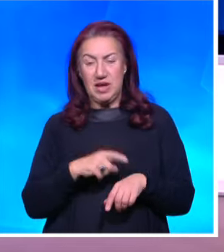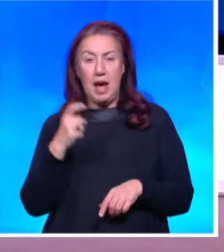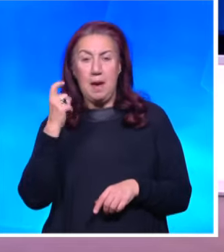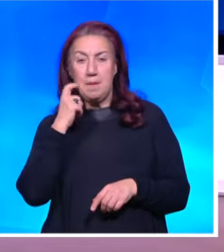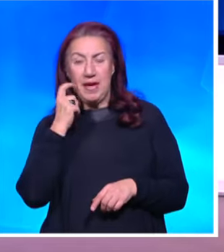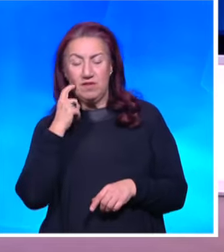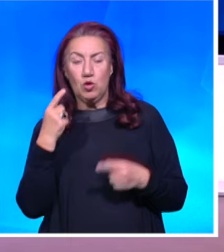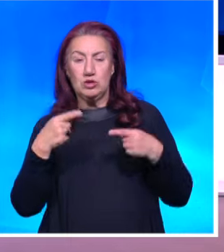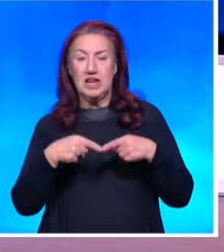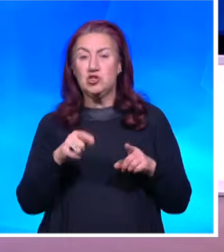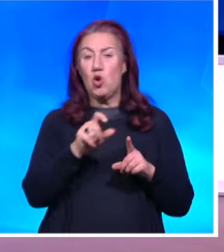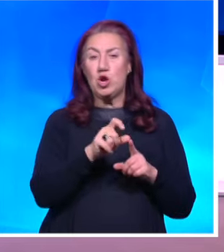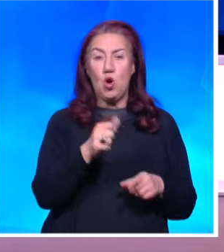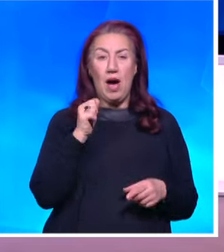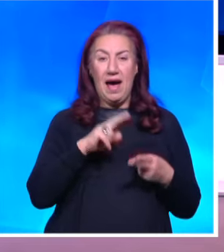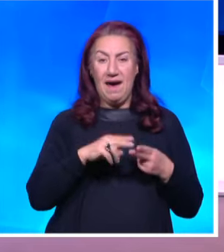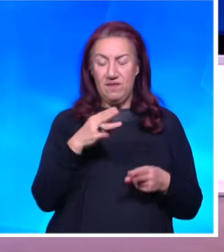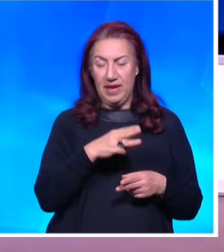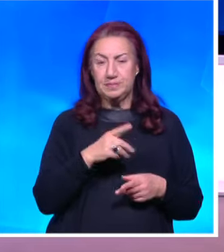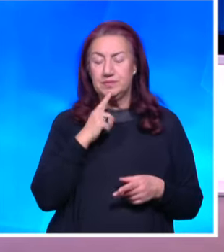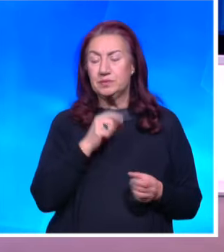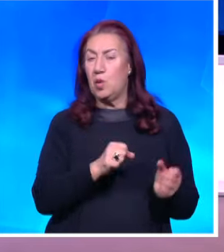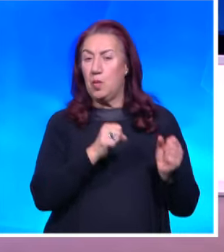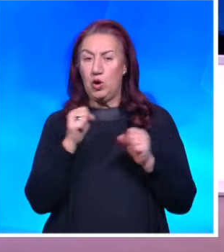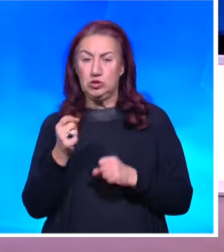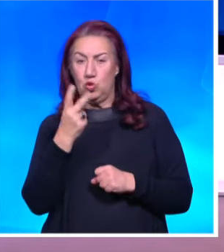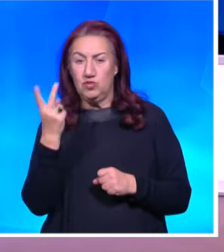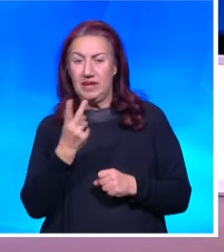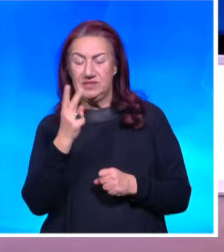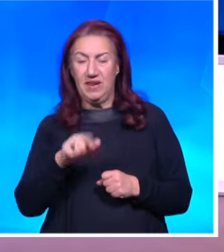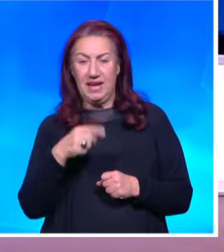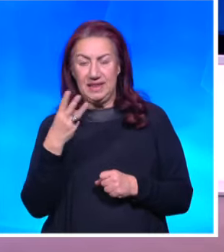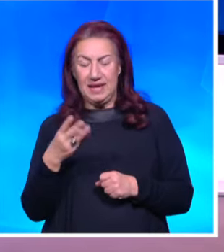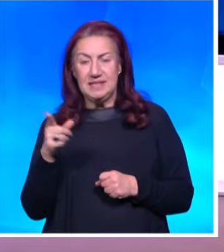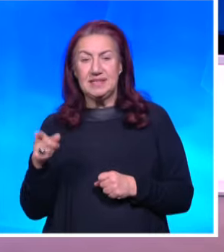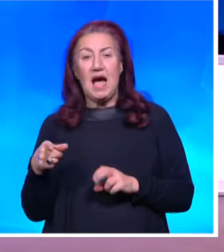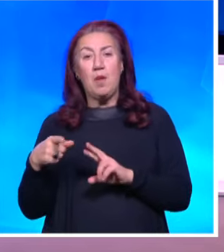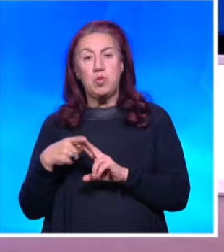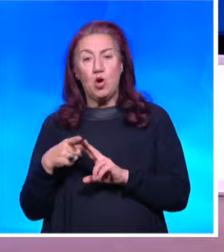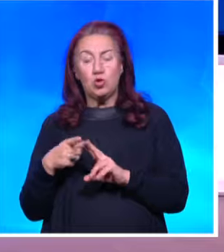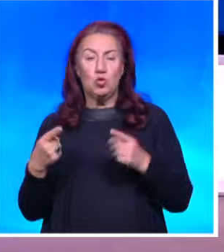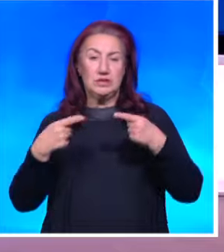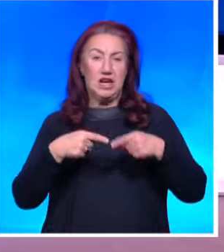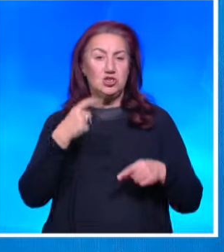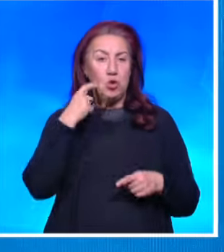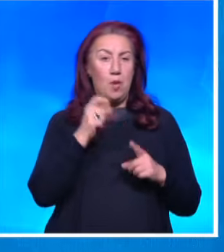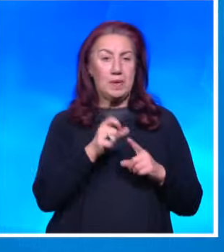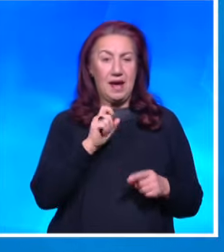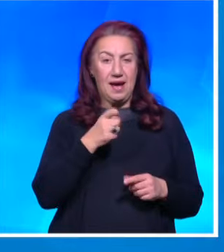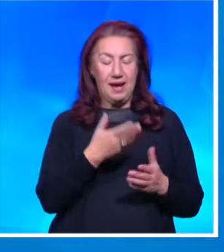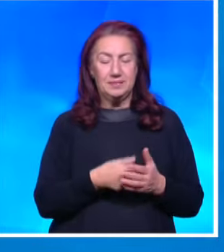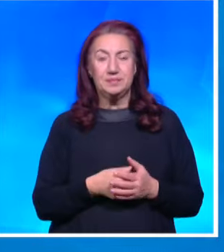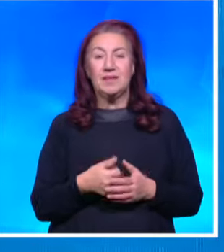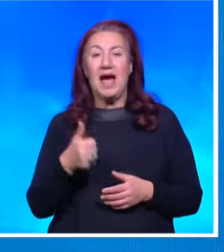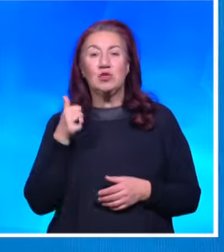рио аве а в късния сблъсък с начален час 22:30 е дербито на кръга между порто и брага антоанета